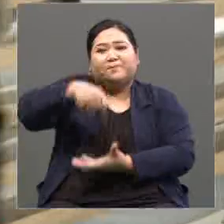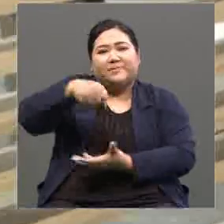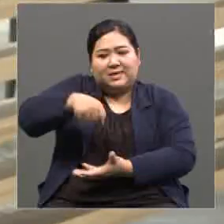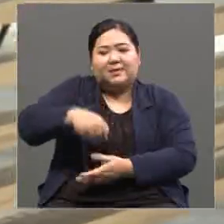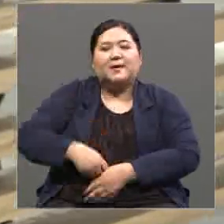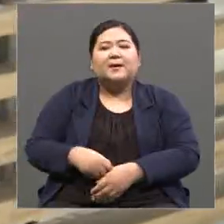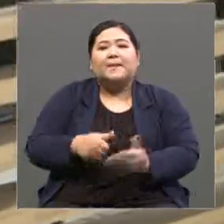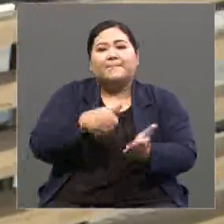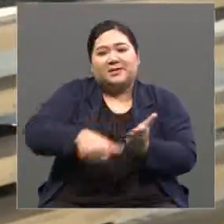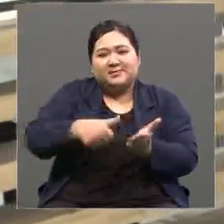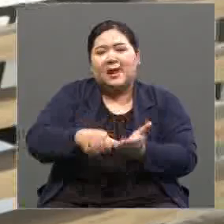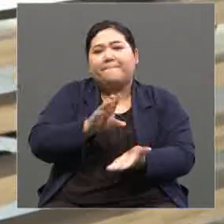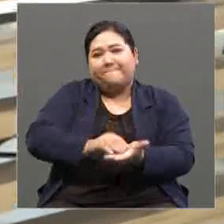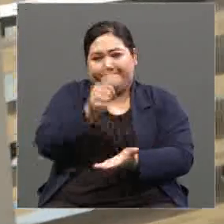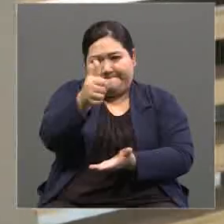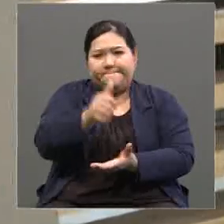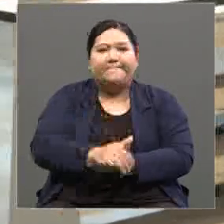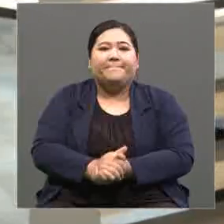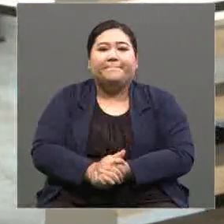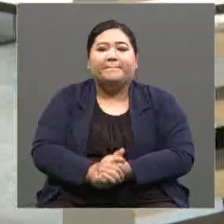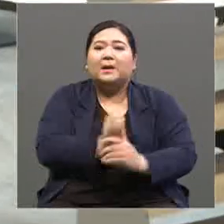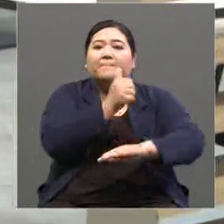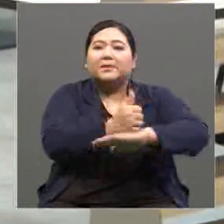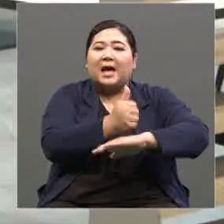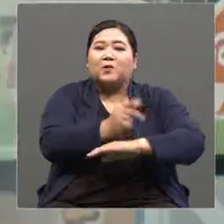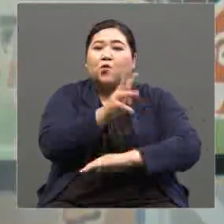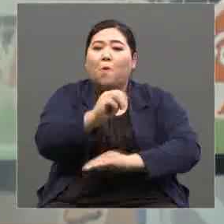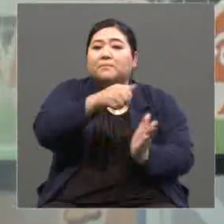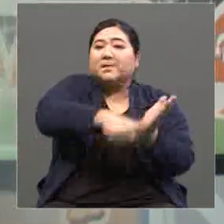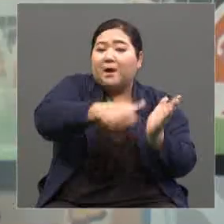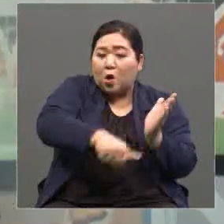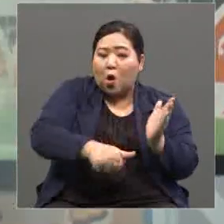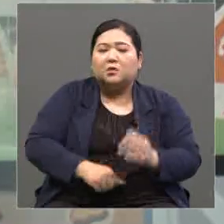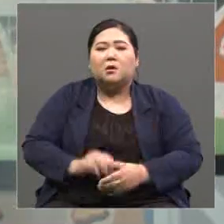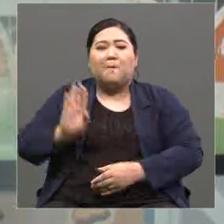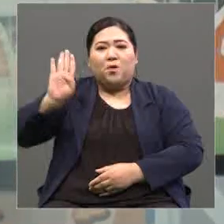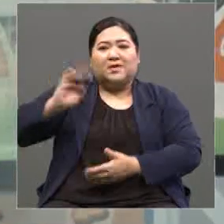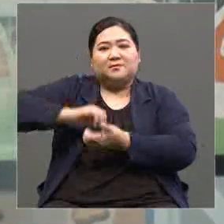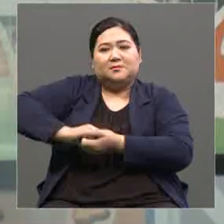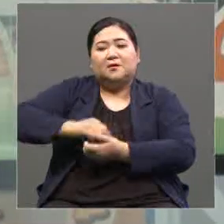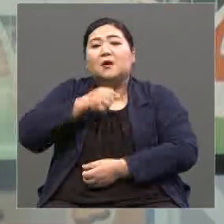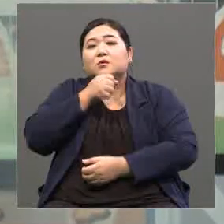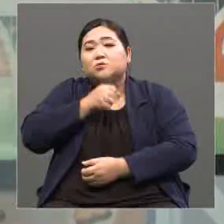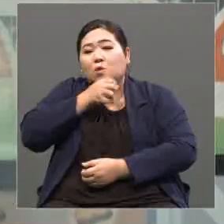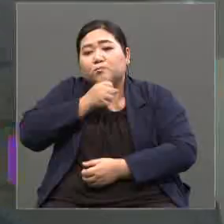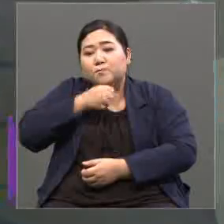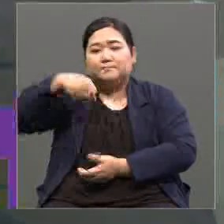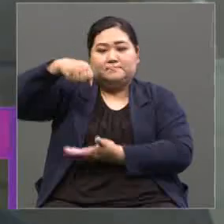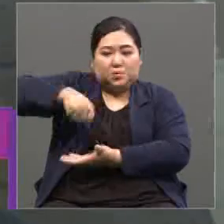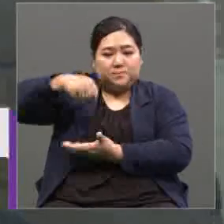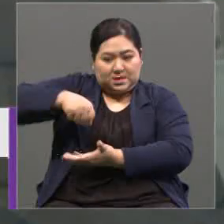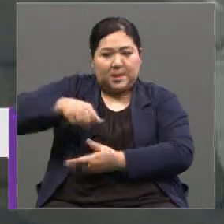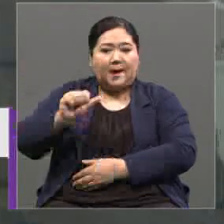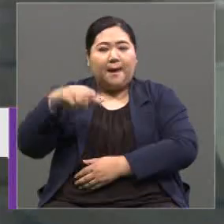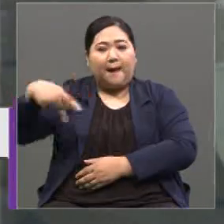ายลวรนต์แสงสนิทอธิบดีกรมสรรพากรก็บอกนะคะว่าได้ร่วมมือกับทางบริษัทช้อปปี้เพย์ประเทศไทยจำกัดค่ะซึ่งเป็นผู้ดูแลแอปพลิเ